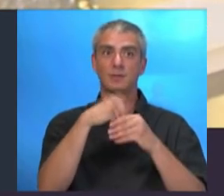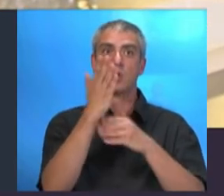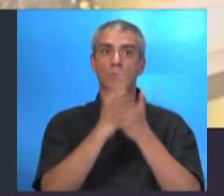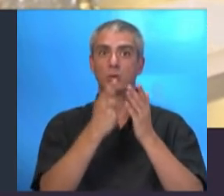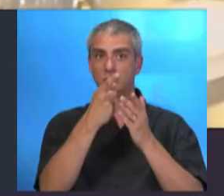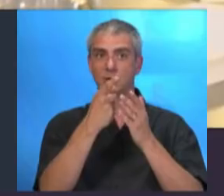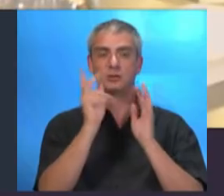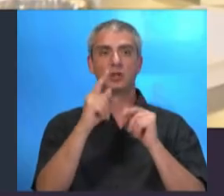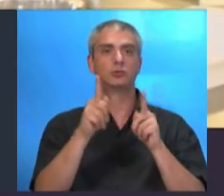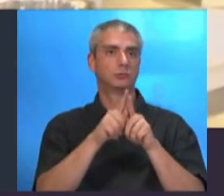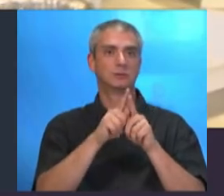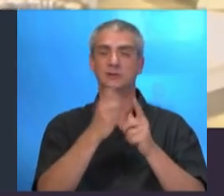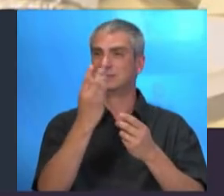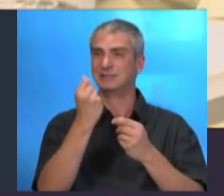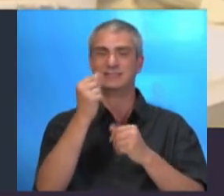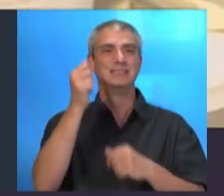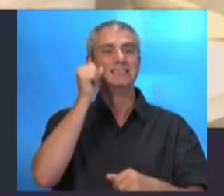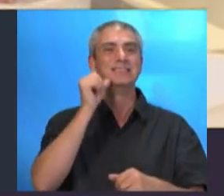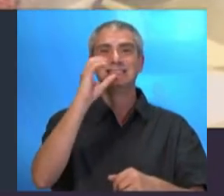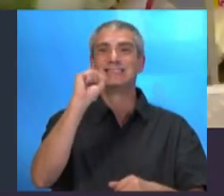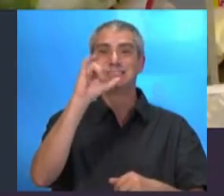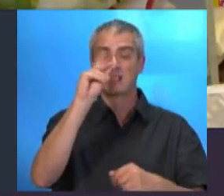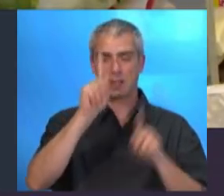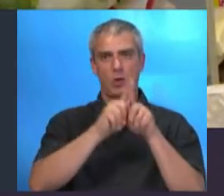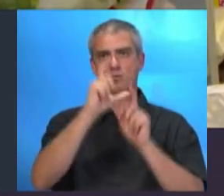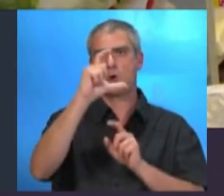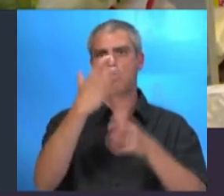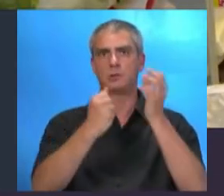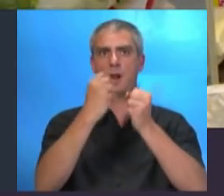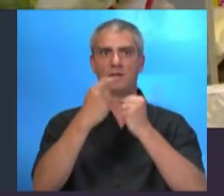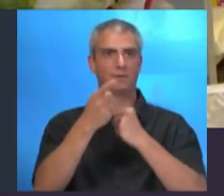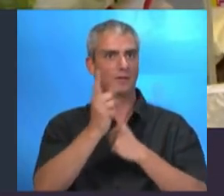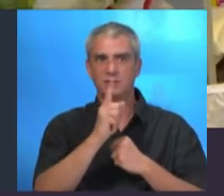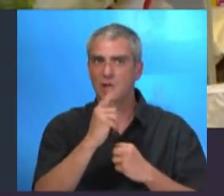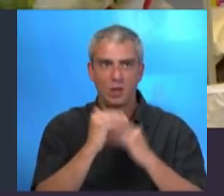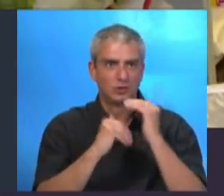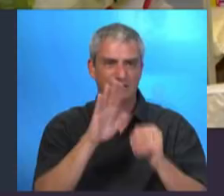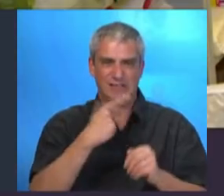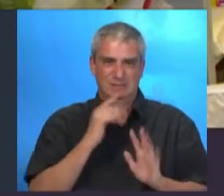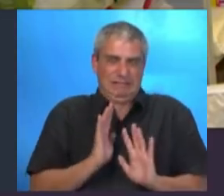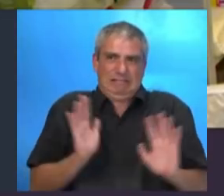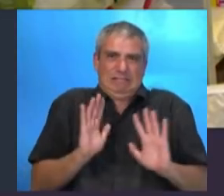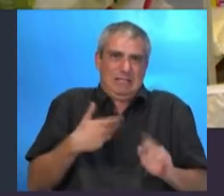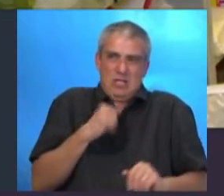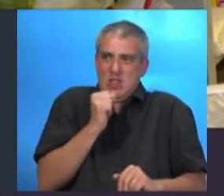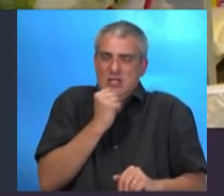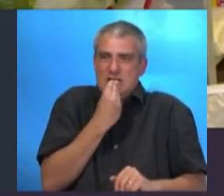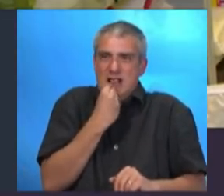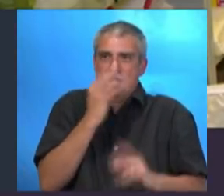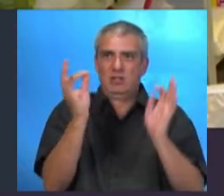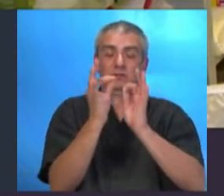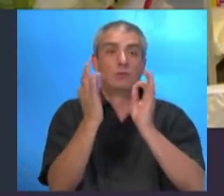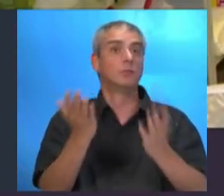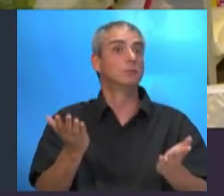הזה יש סידן כמו בכוס חלב. אבל זה לא השלב שהילדים אומרים, איך, אנחנו לא רוצים לאכול זבובים?